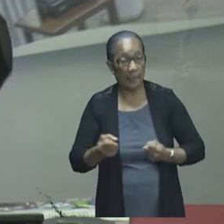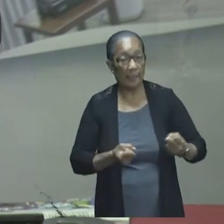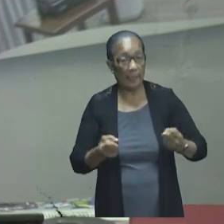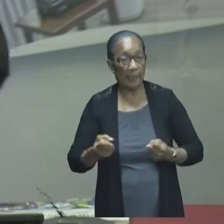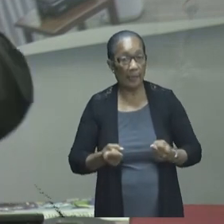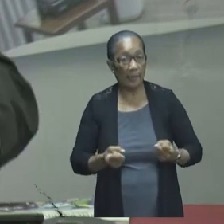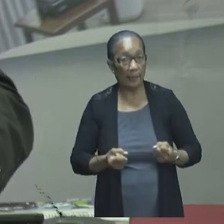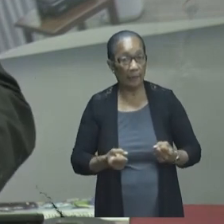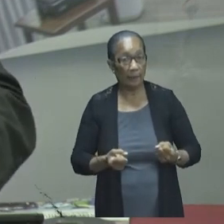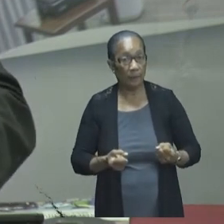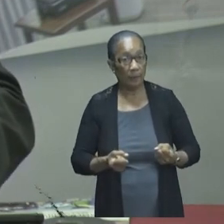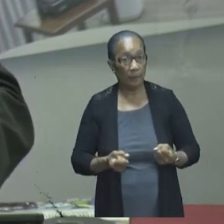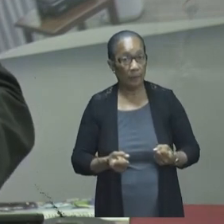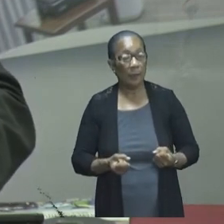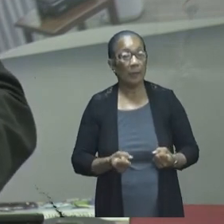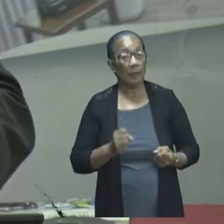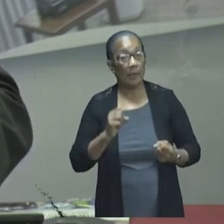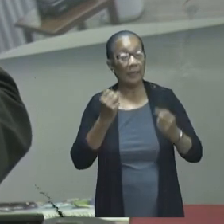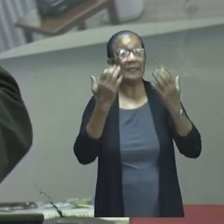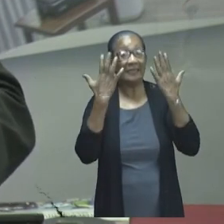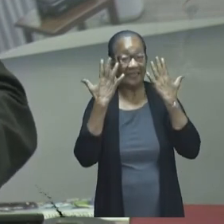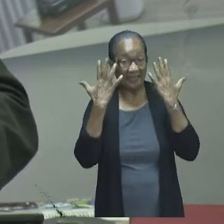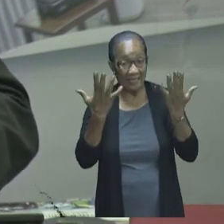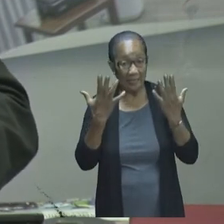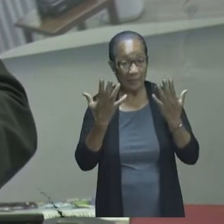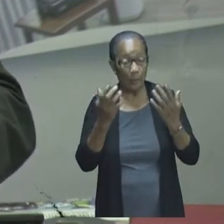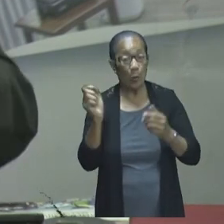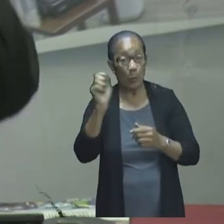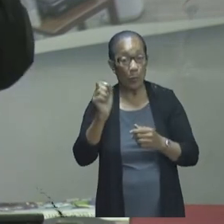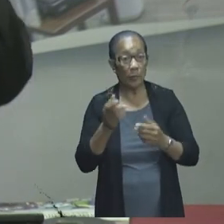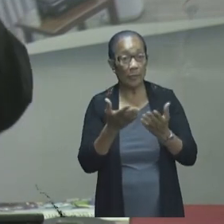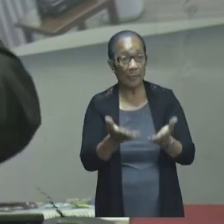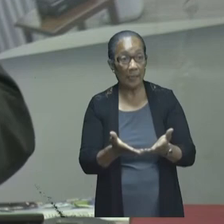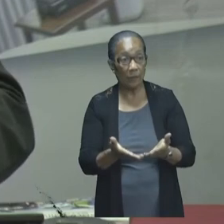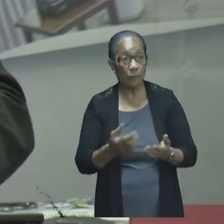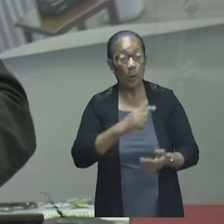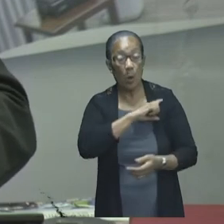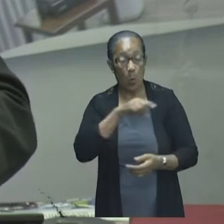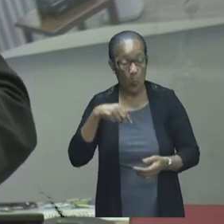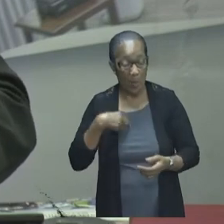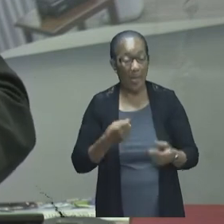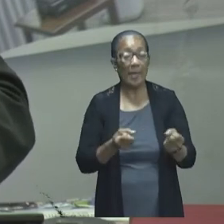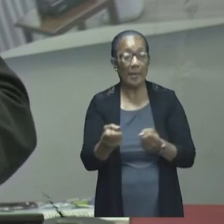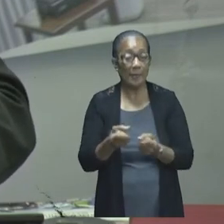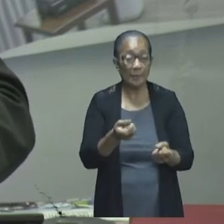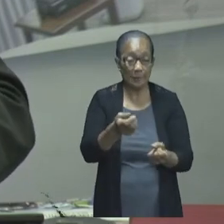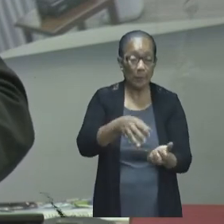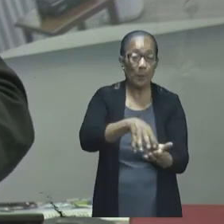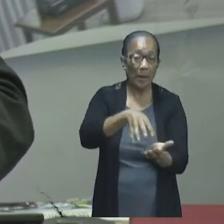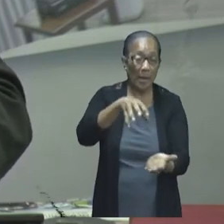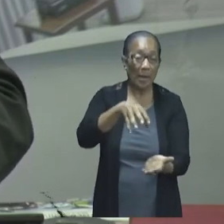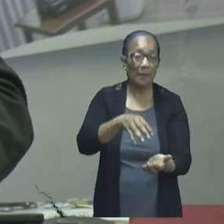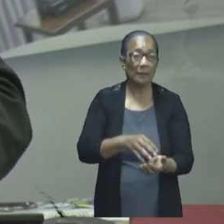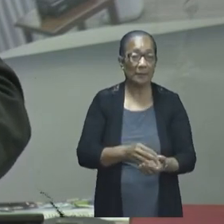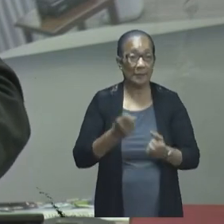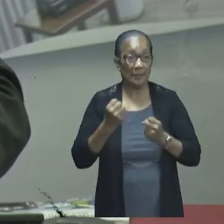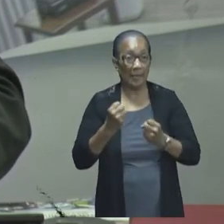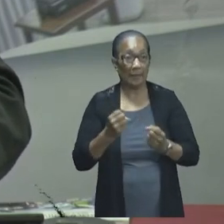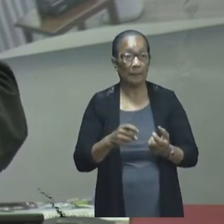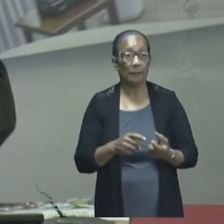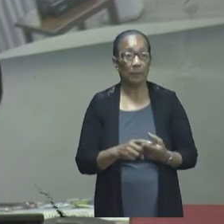misty vdab is er geen aan 10 punt geven op de vraag wanneer we in teller wees paar reed en beleed strak